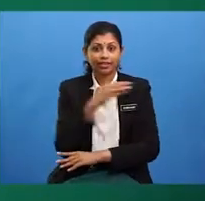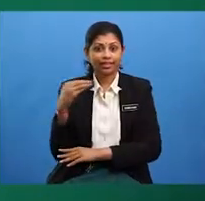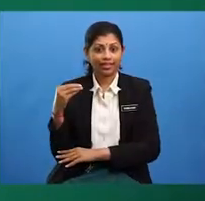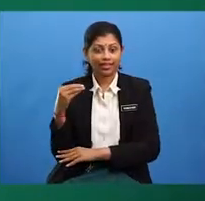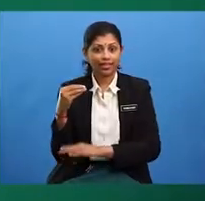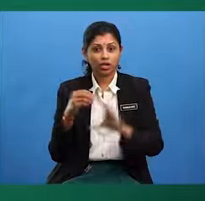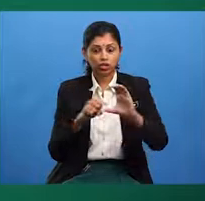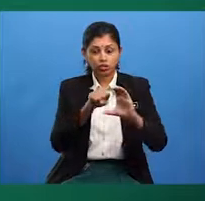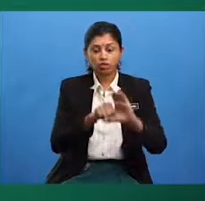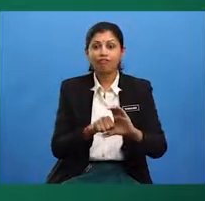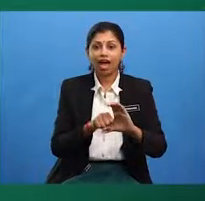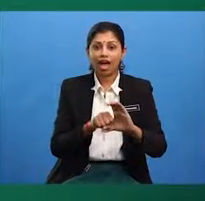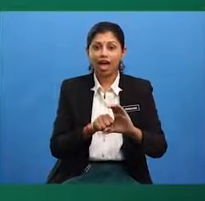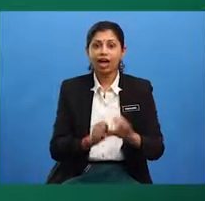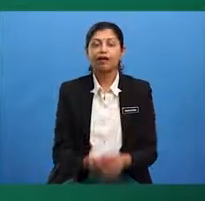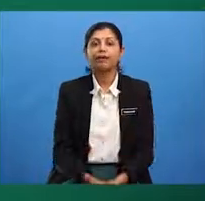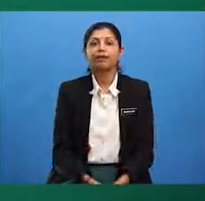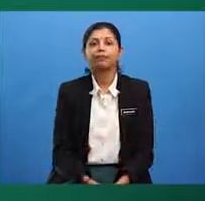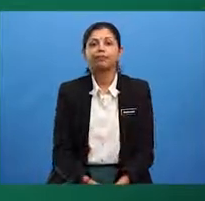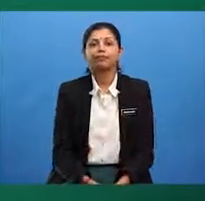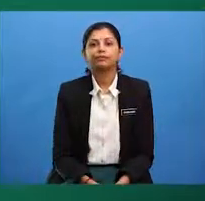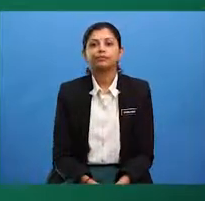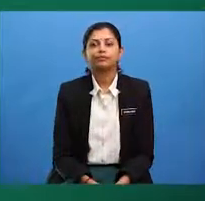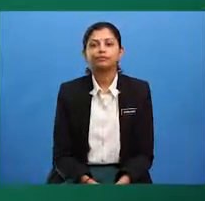dan sofa bersarung kulit.